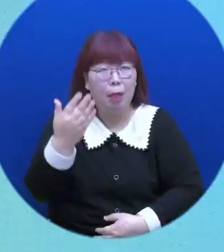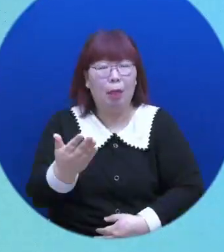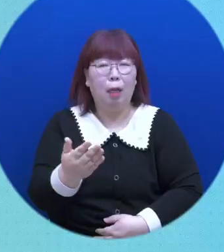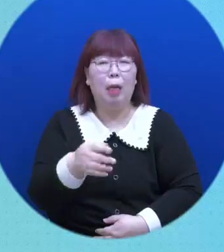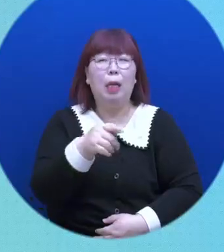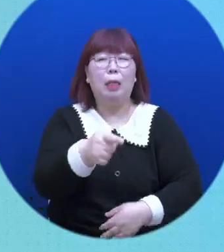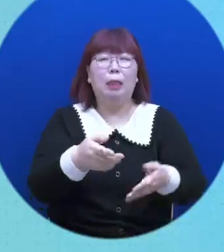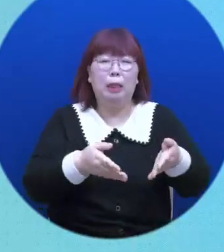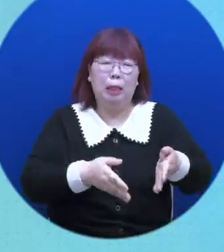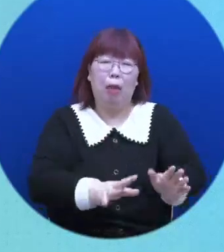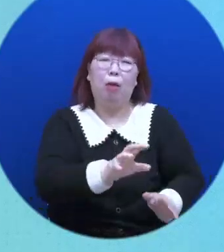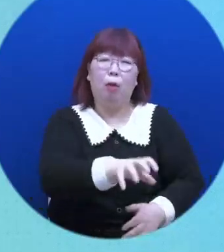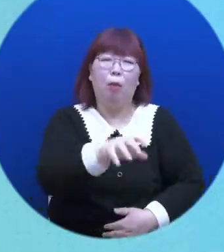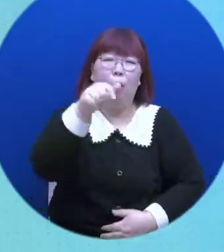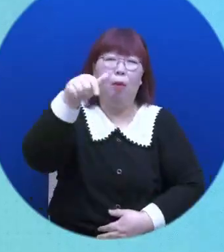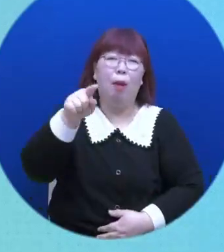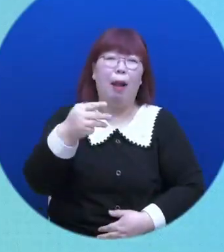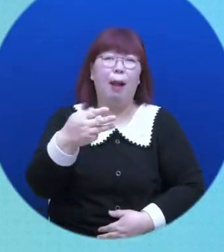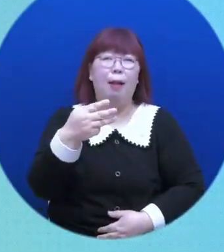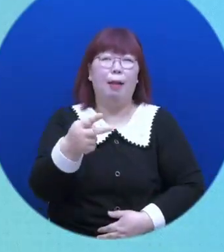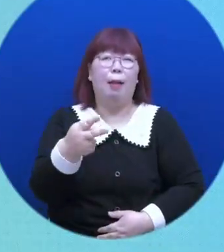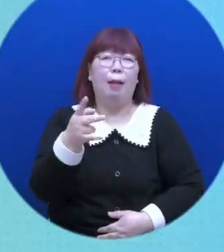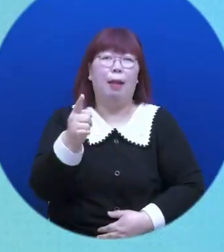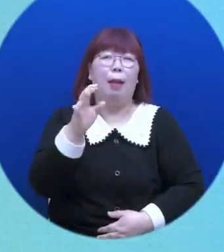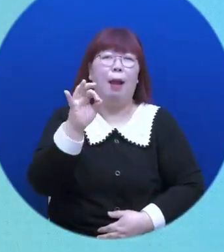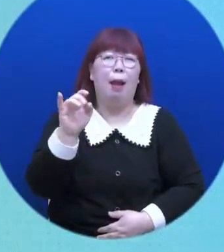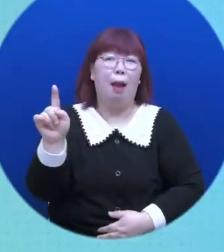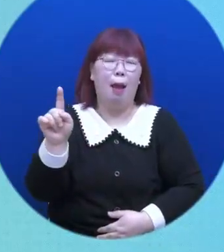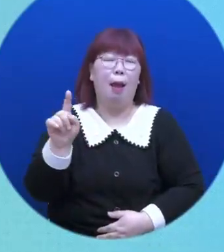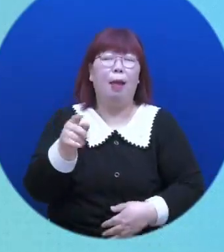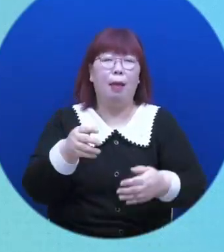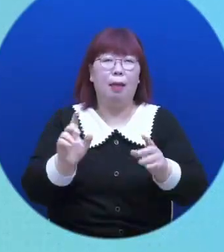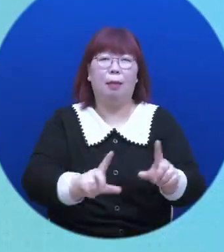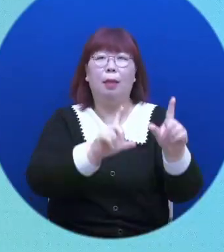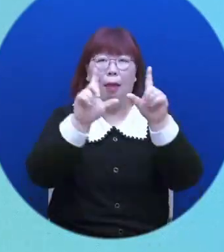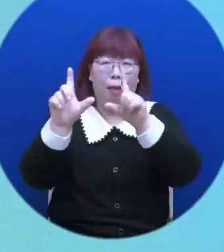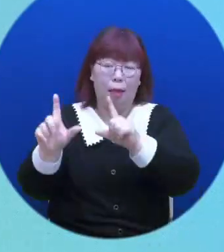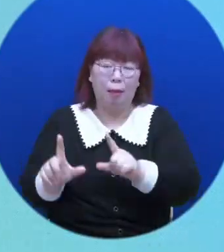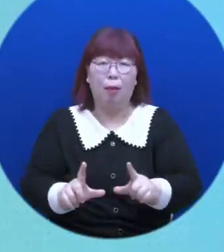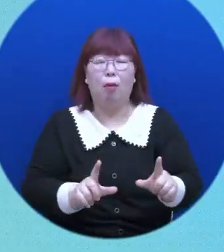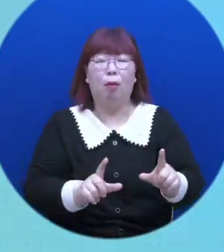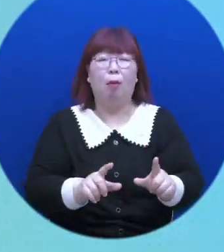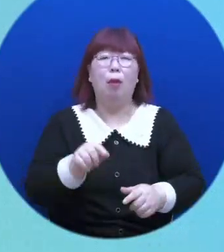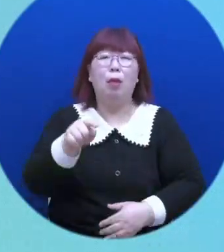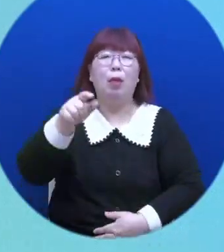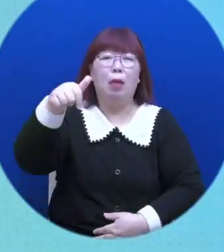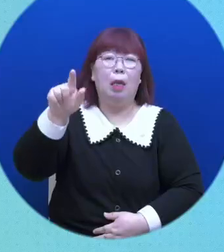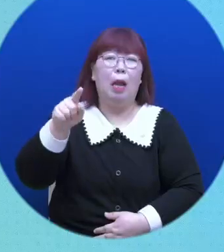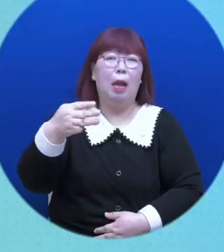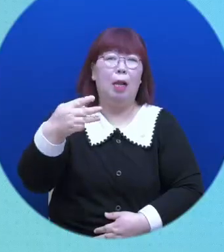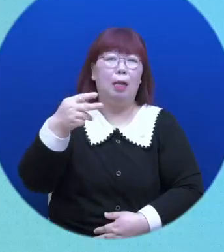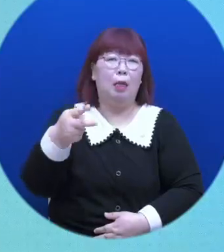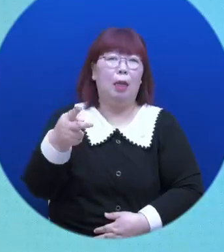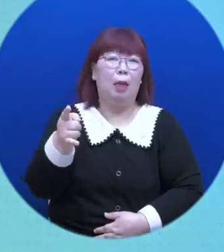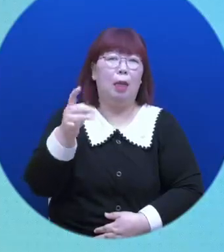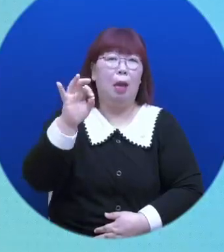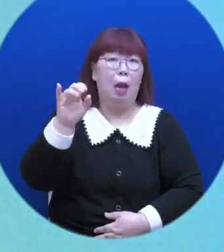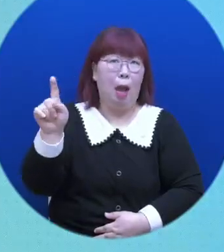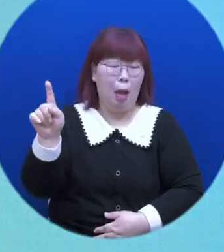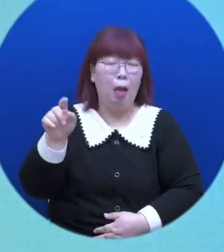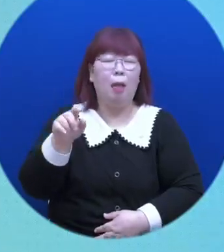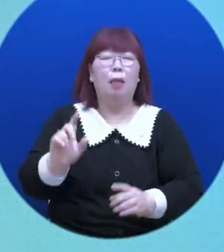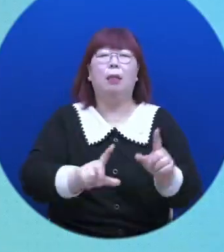고향 갈대아 우르에서 그들이 살았습니다. 그러니까 그 갈대아 우르에서